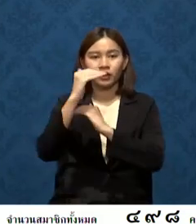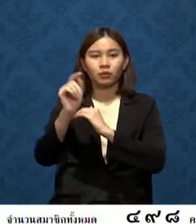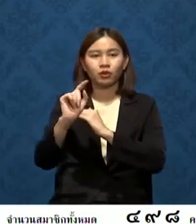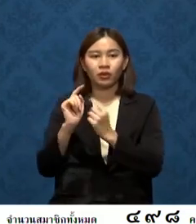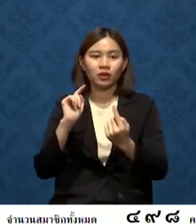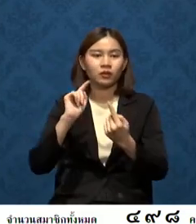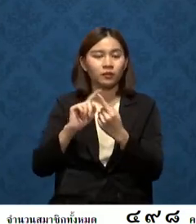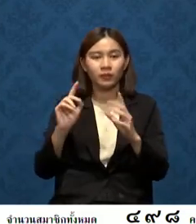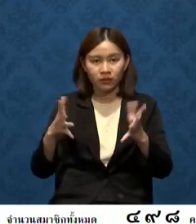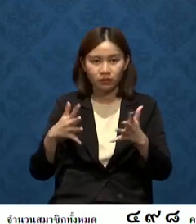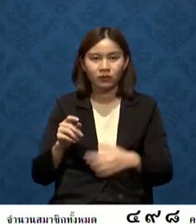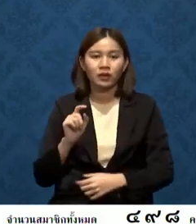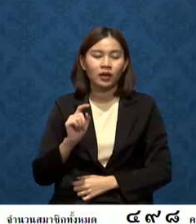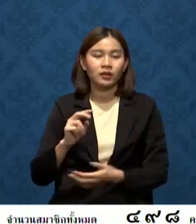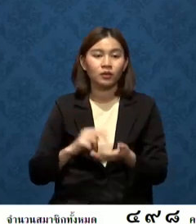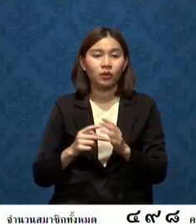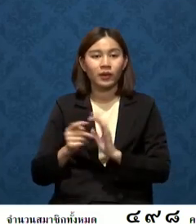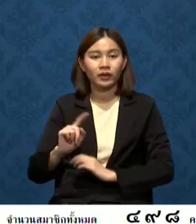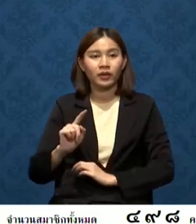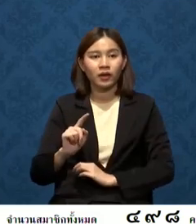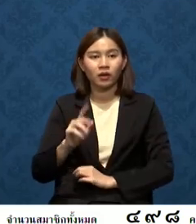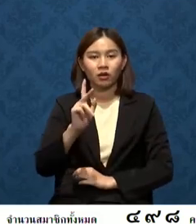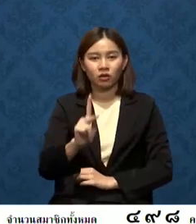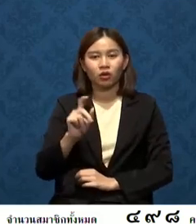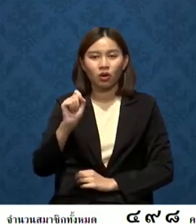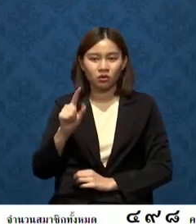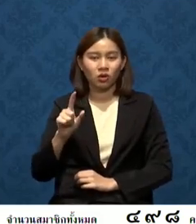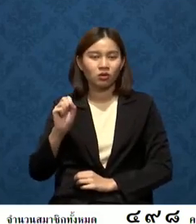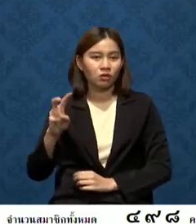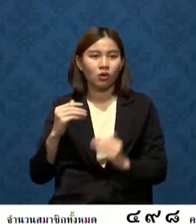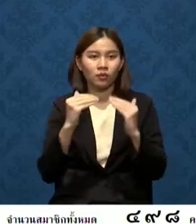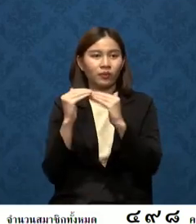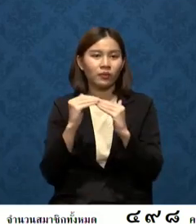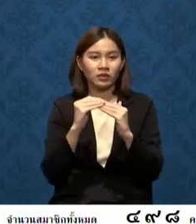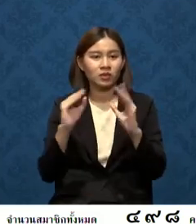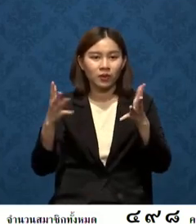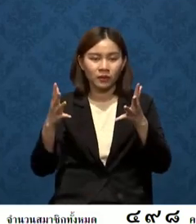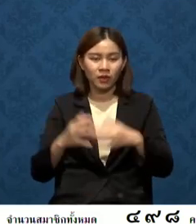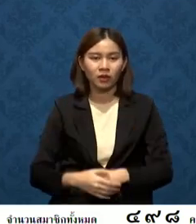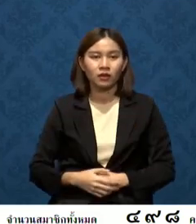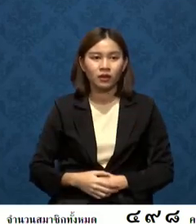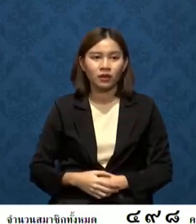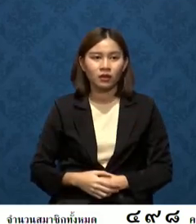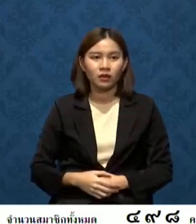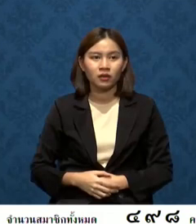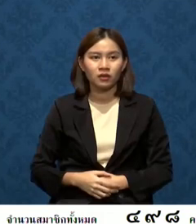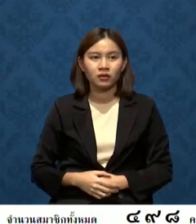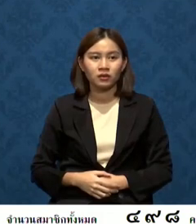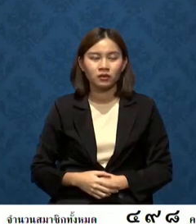เข้าไม่ถึงอันนี้เป็นการกองทุนไม่เสมอภาคทางการศึกษาท่านไปสร้างความ